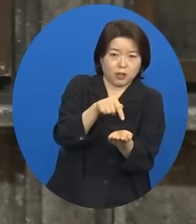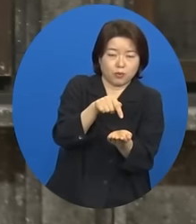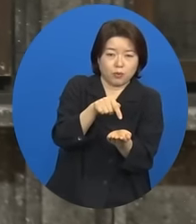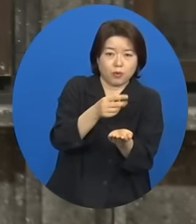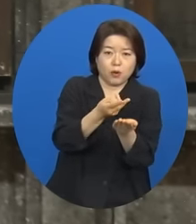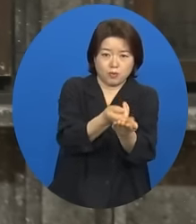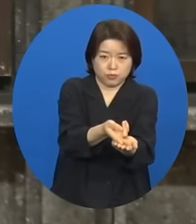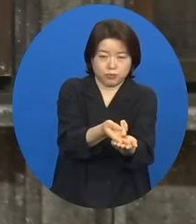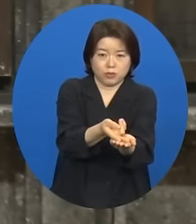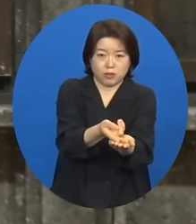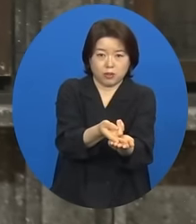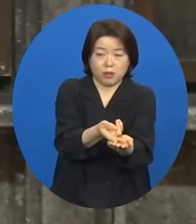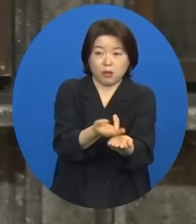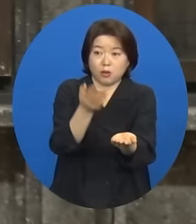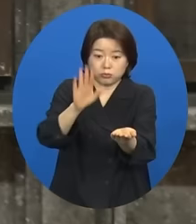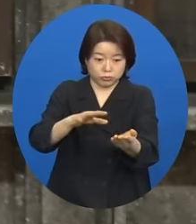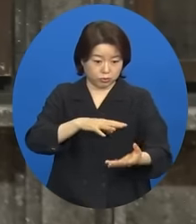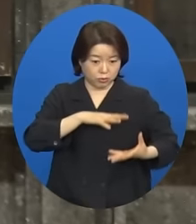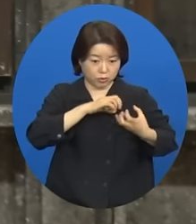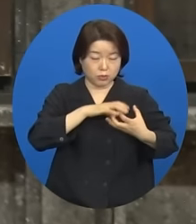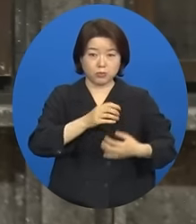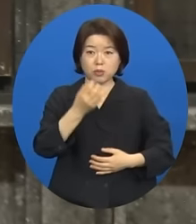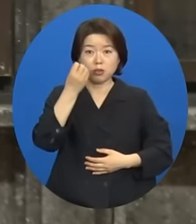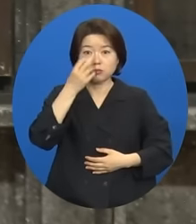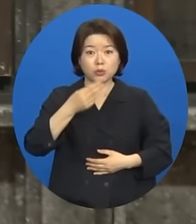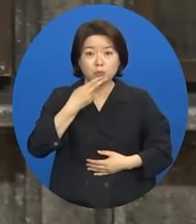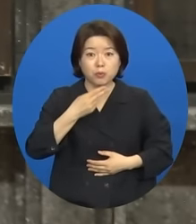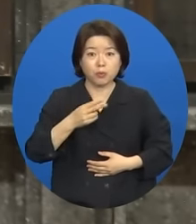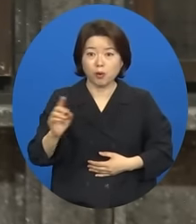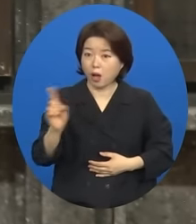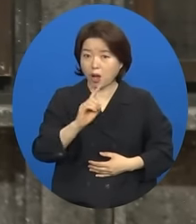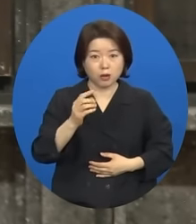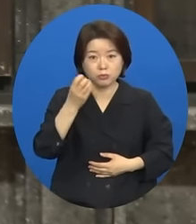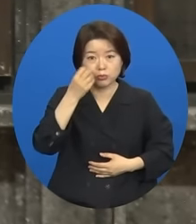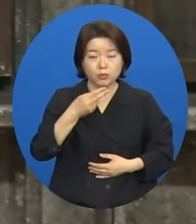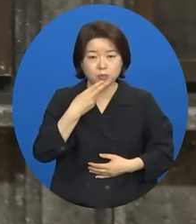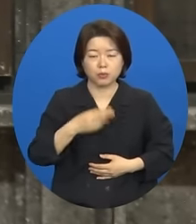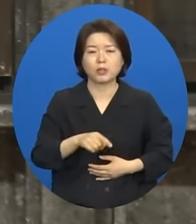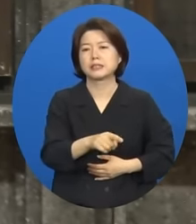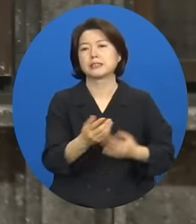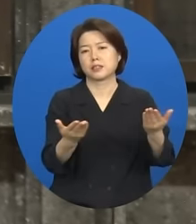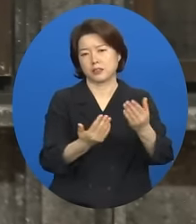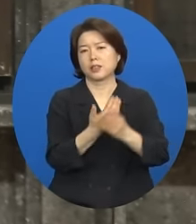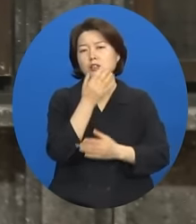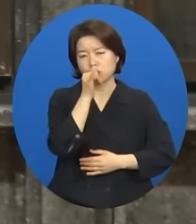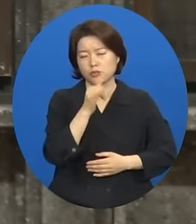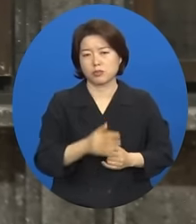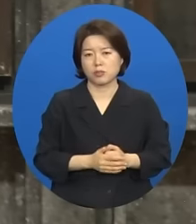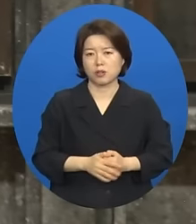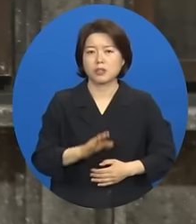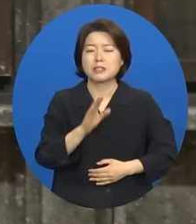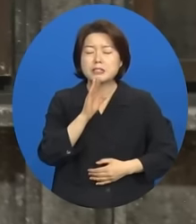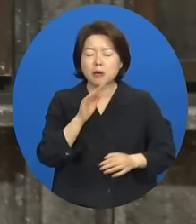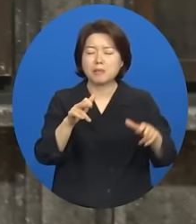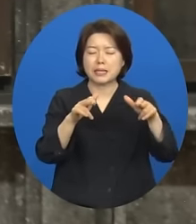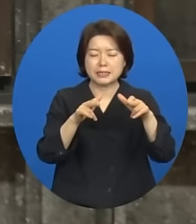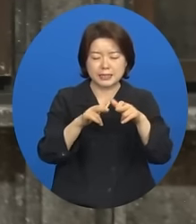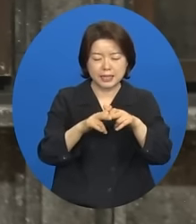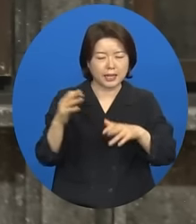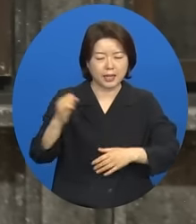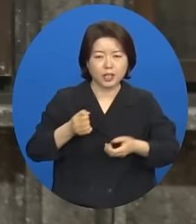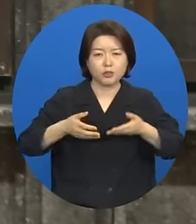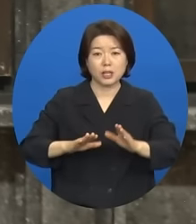없대요. 여러분 이런 일이 있을 수 있어요. 물론 정말 장애를 안고 태어난 아이들도